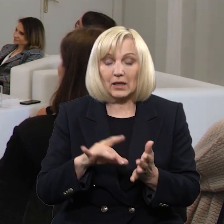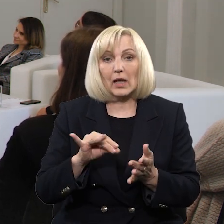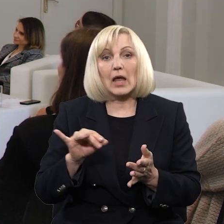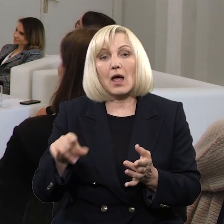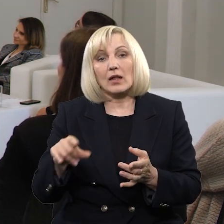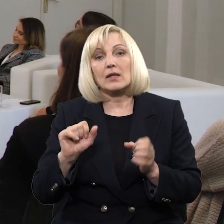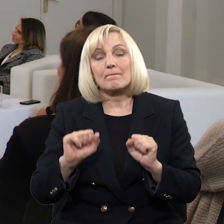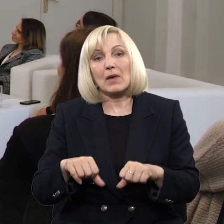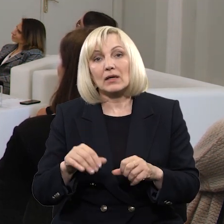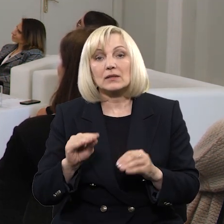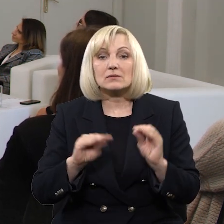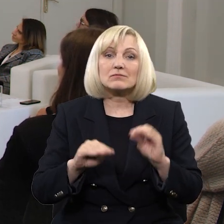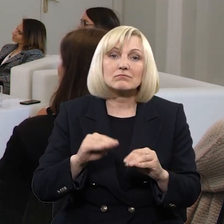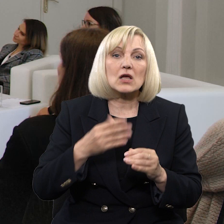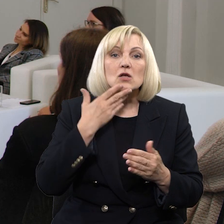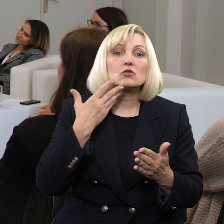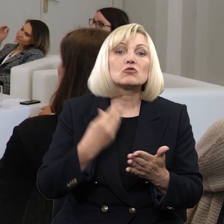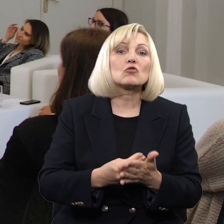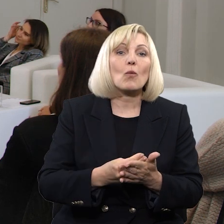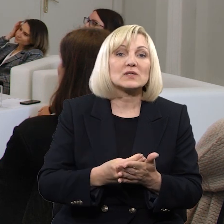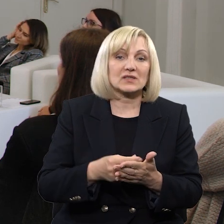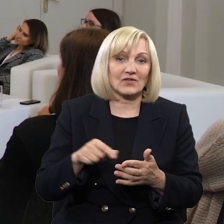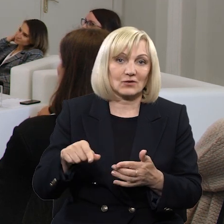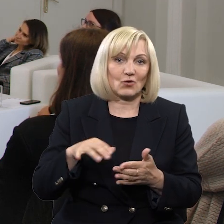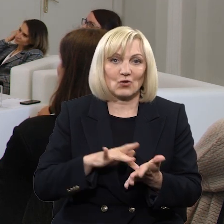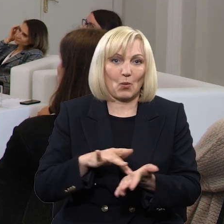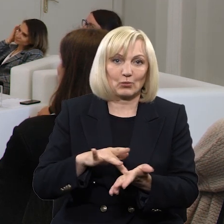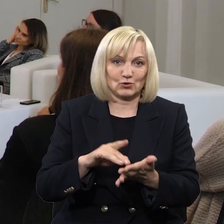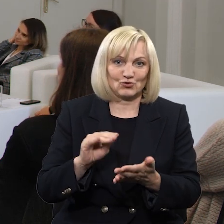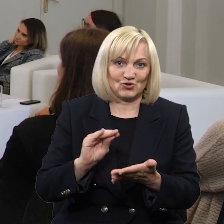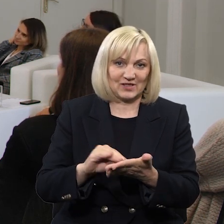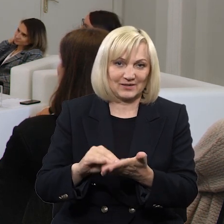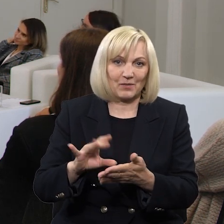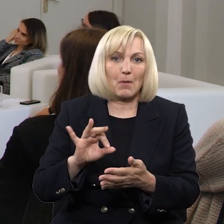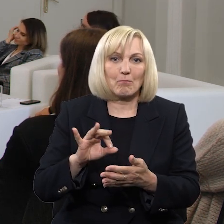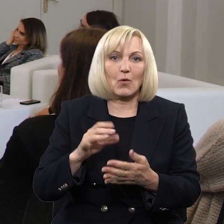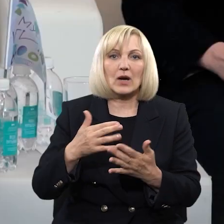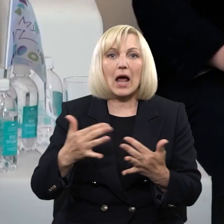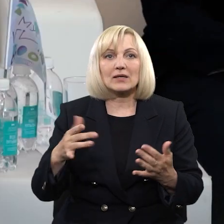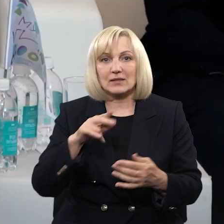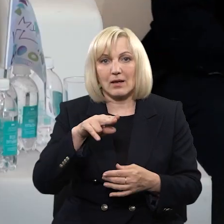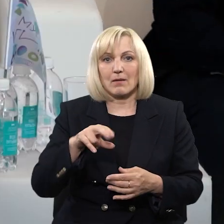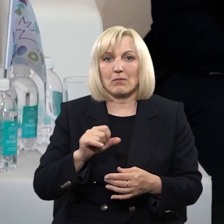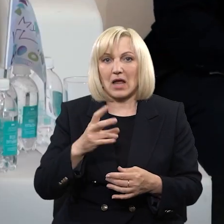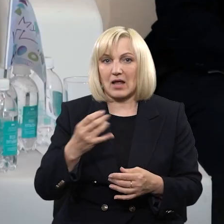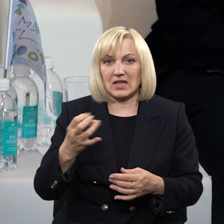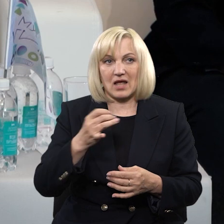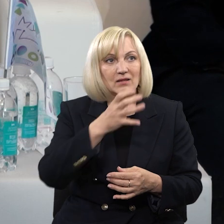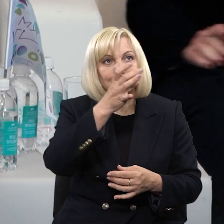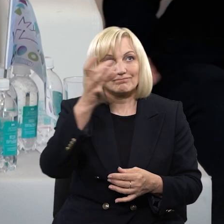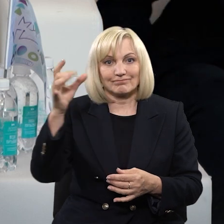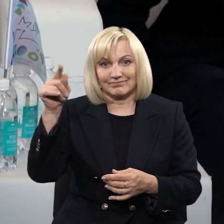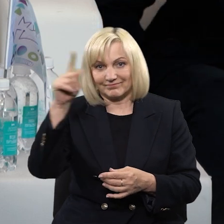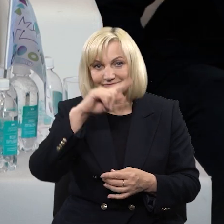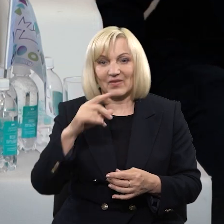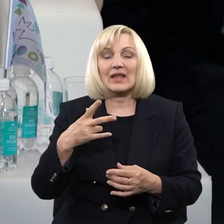могли составить свое собственное пройти свое собственное путешествие по планетам а на которых